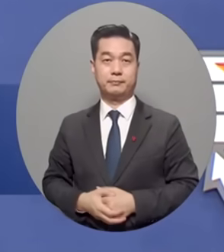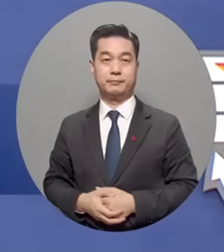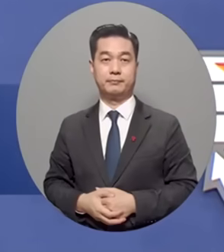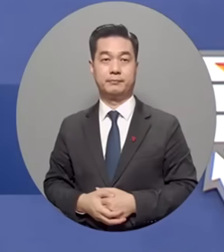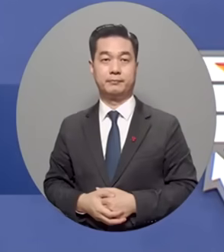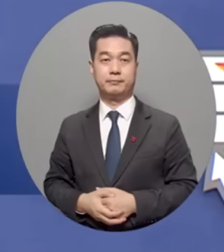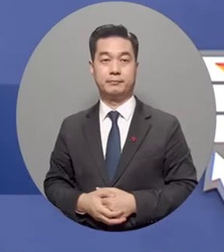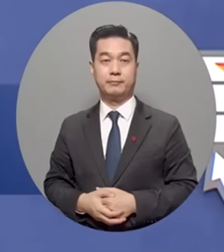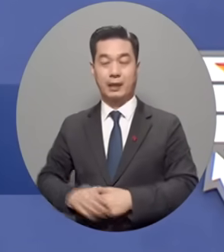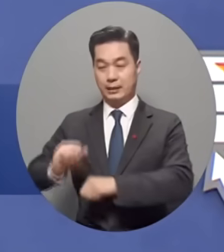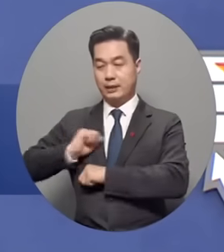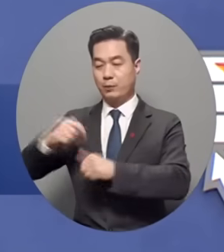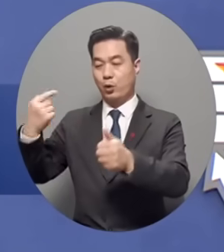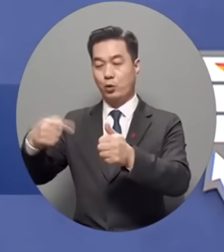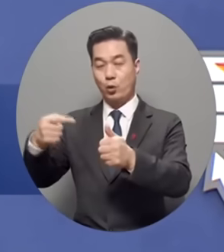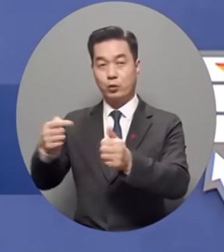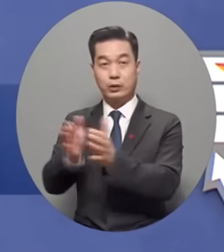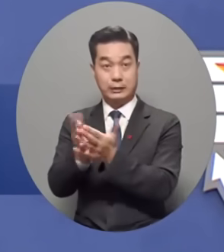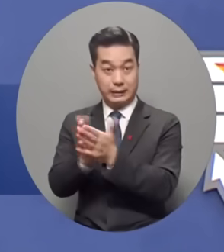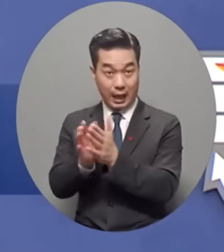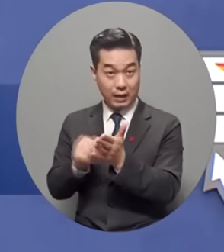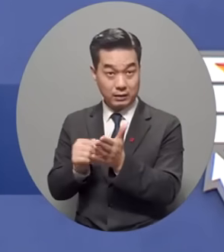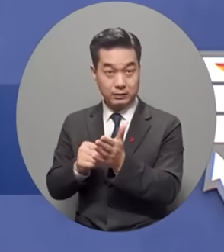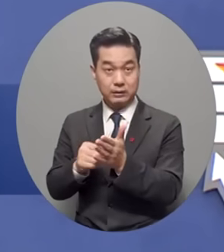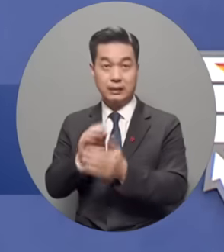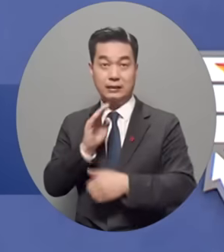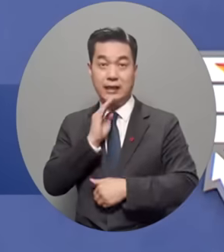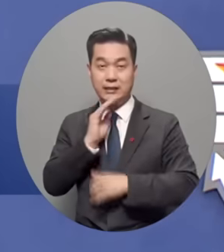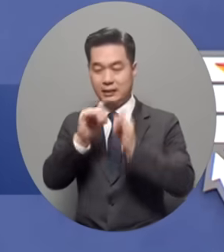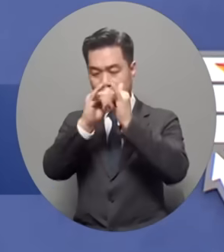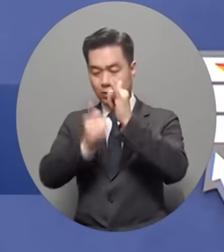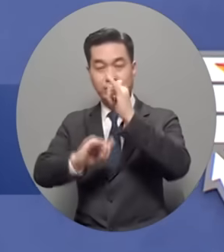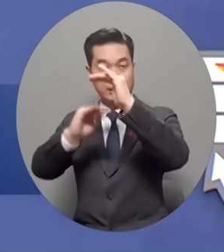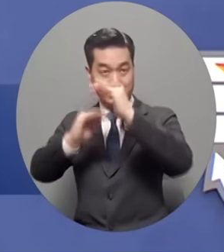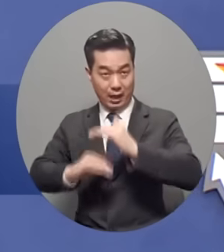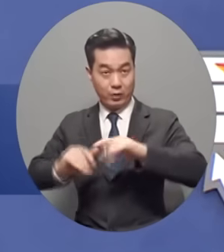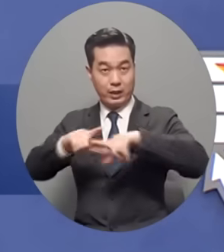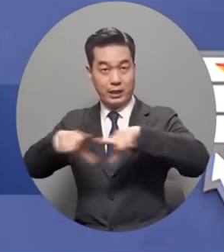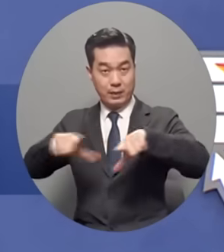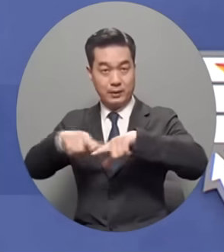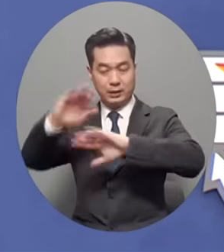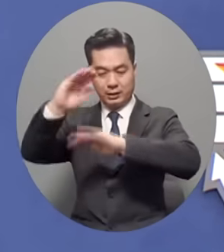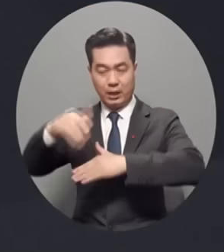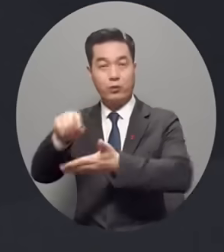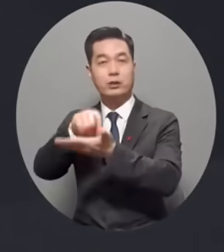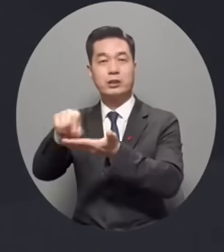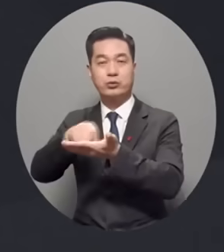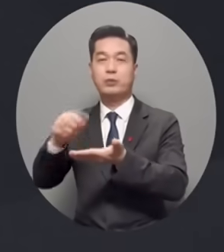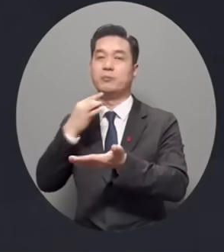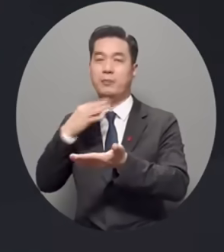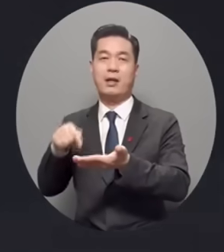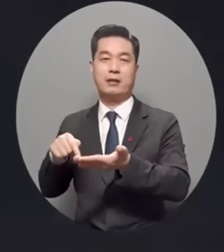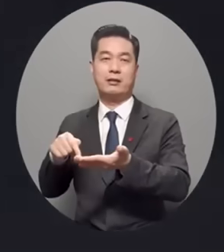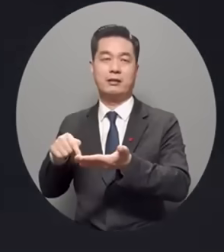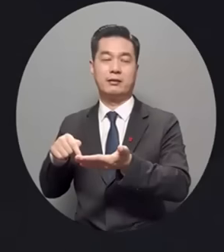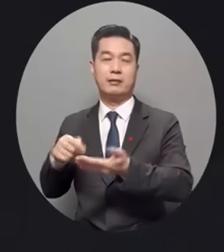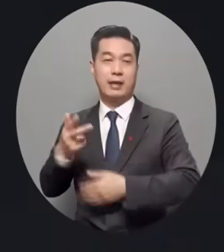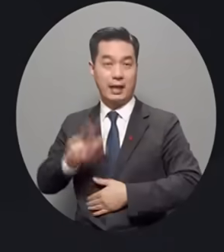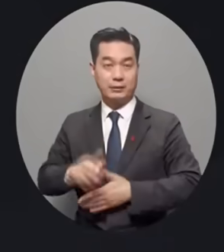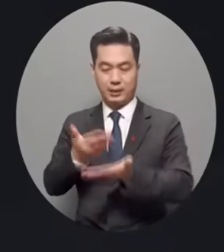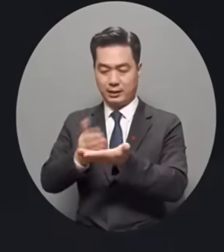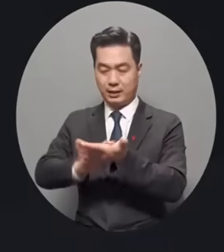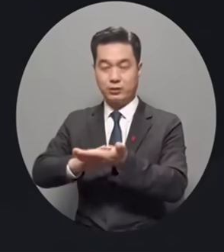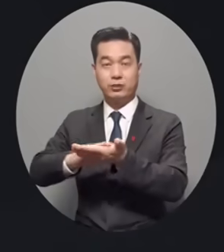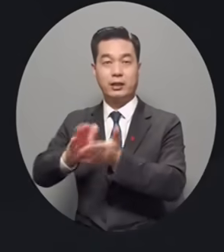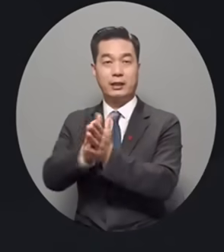교육 교재는 사실과 역사적인 내용들, 객관적인 내용들을 기술한 것입니다. 하지만 개정된